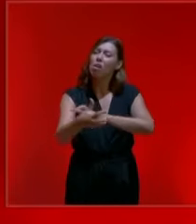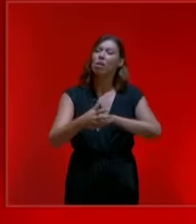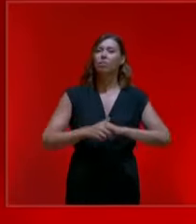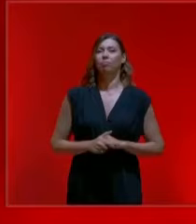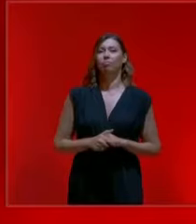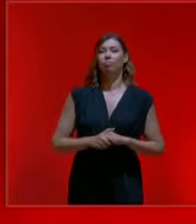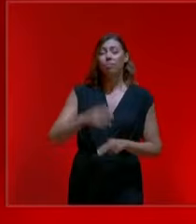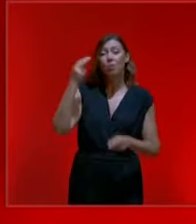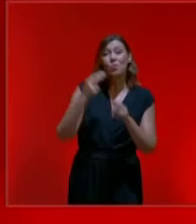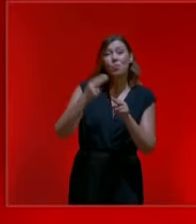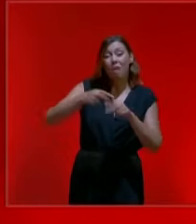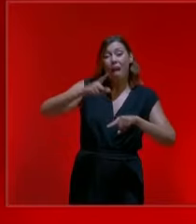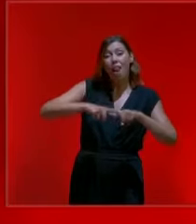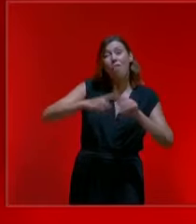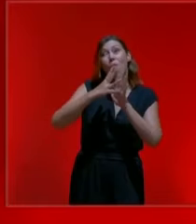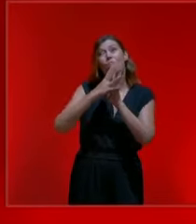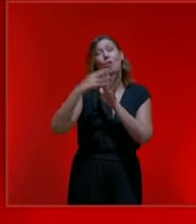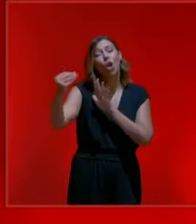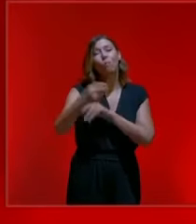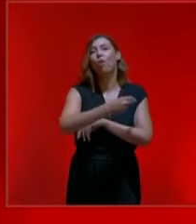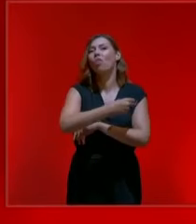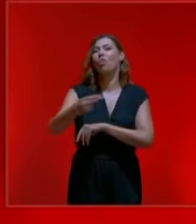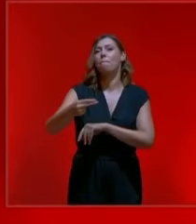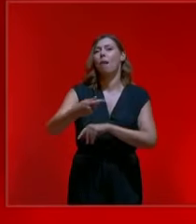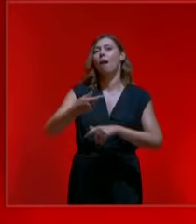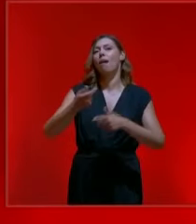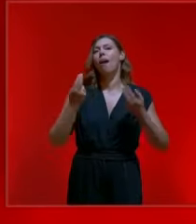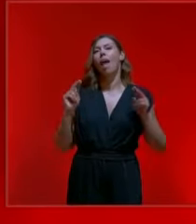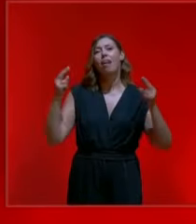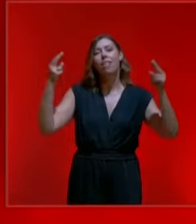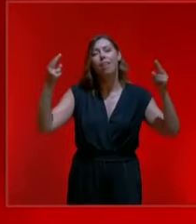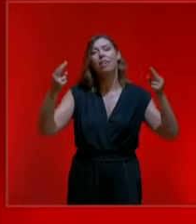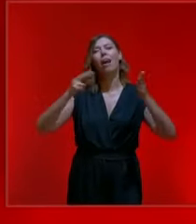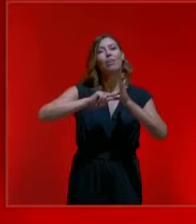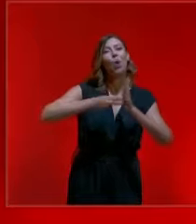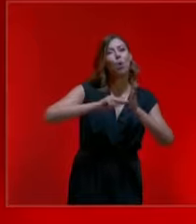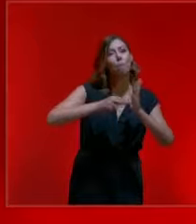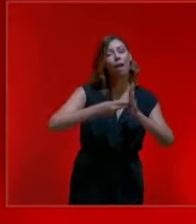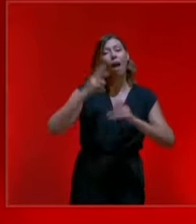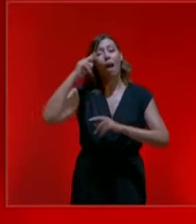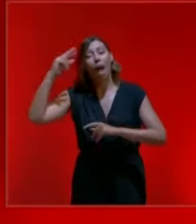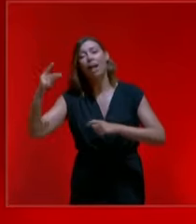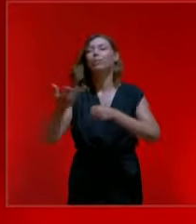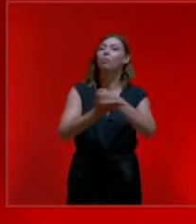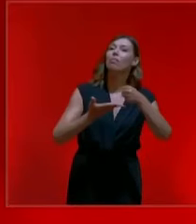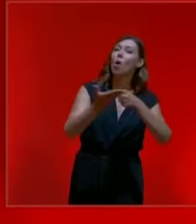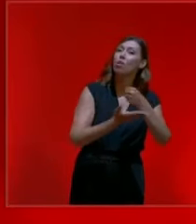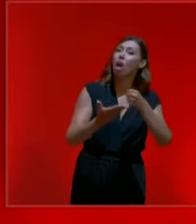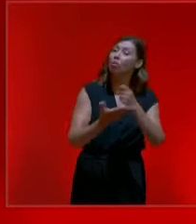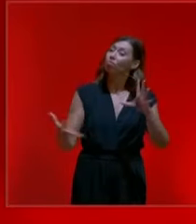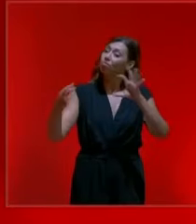στην εξοικονόμηση φυσικών πόρων. Πρότυπο για τη σύγχρονη και έξυπνη γεωργία σε συνδυασμό με τον τουρισμό και τη